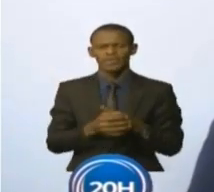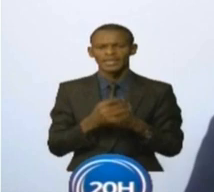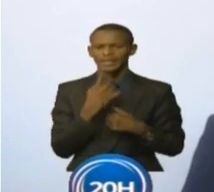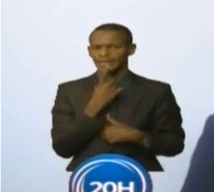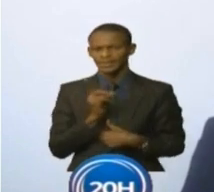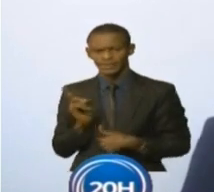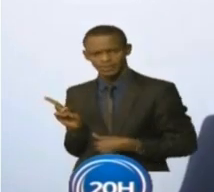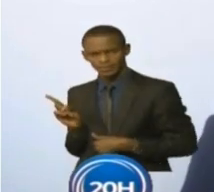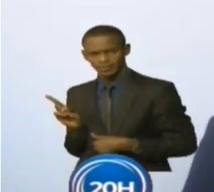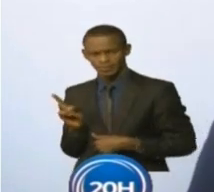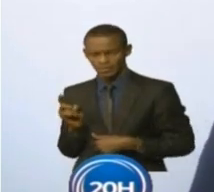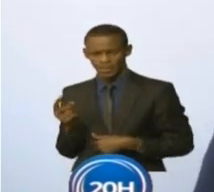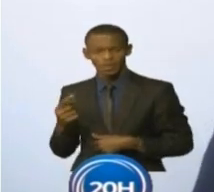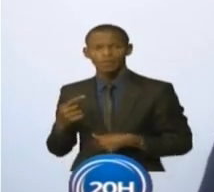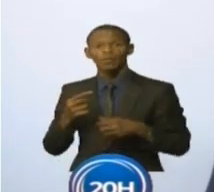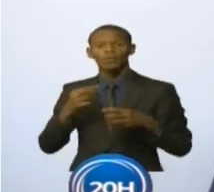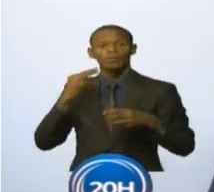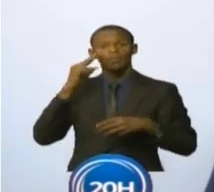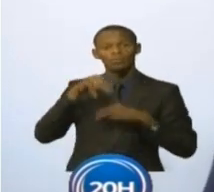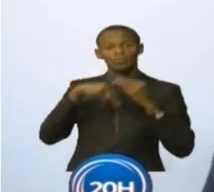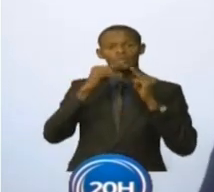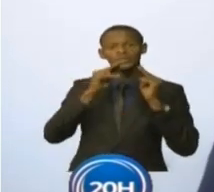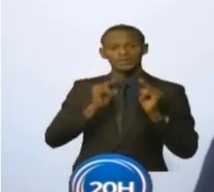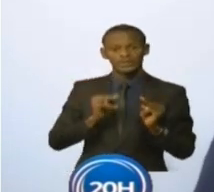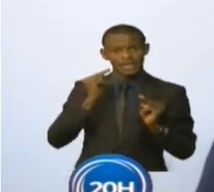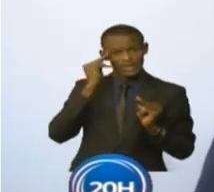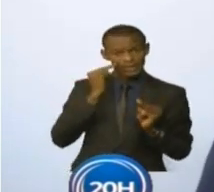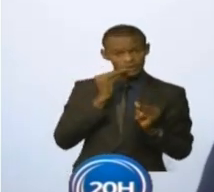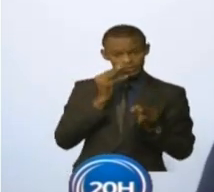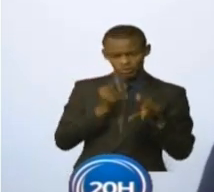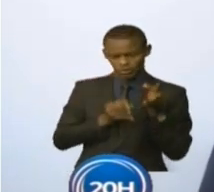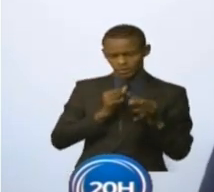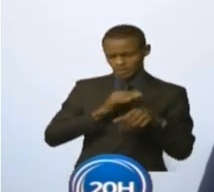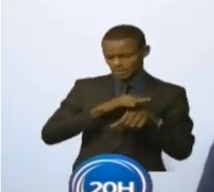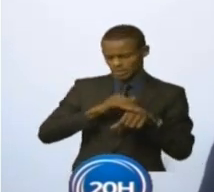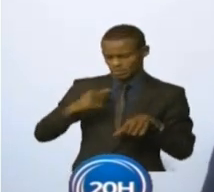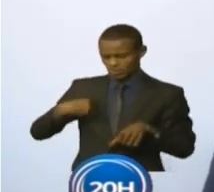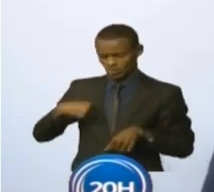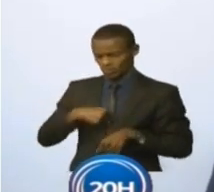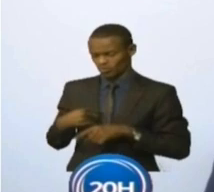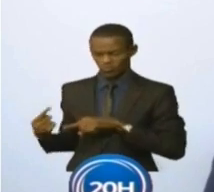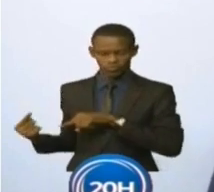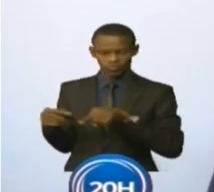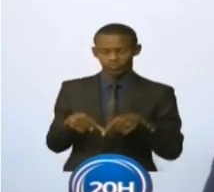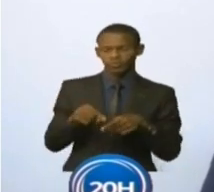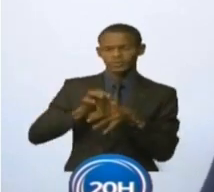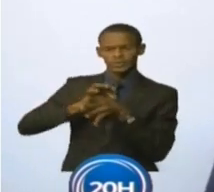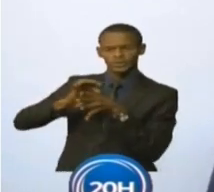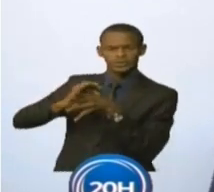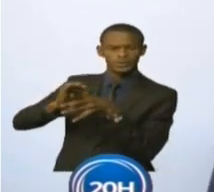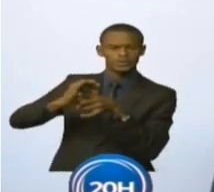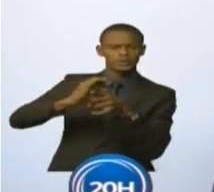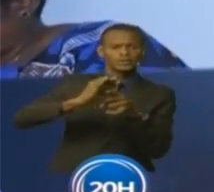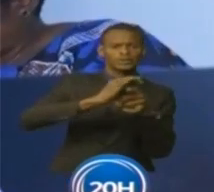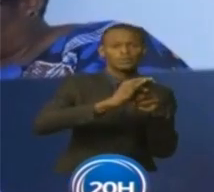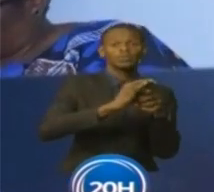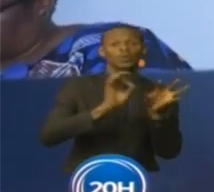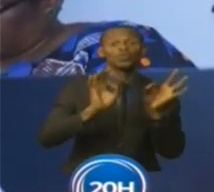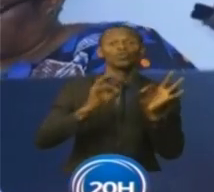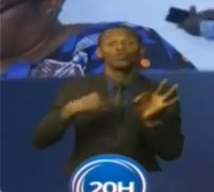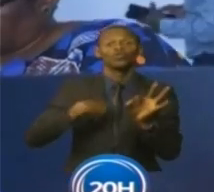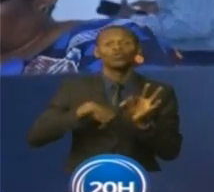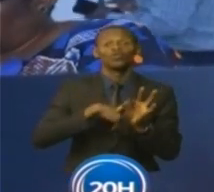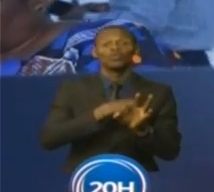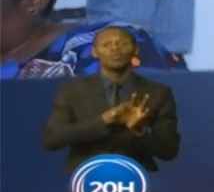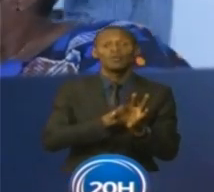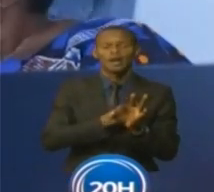apporter un renforcement des capacités, une capacitation aux animateurs nouvellement nommés. Le